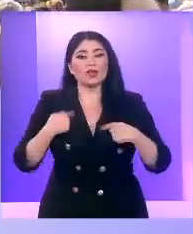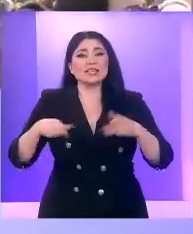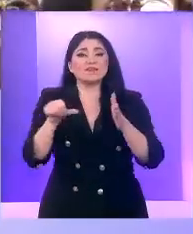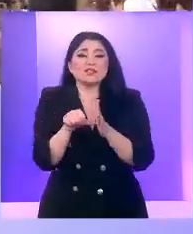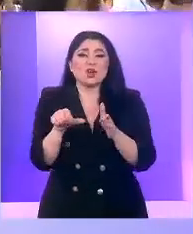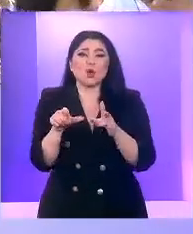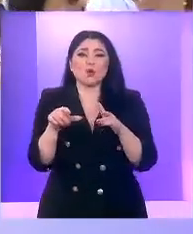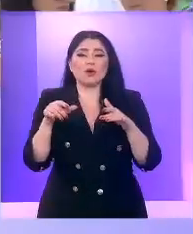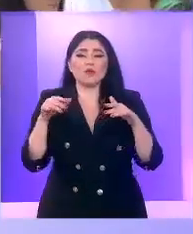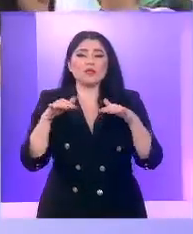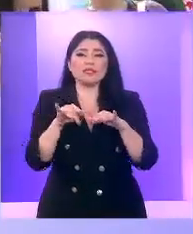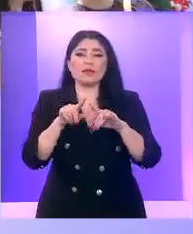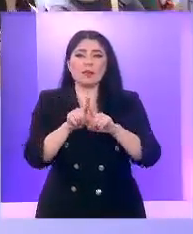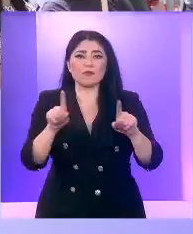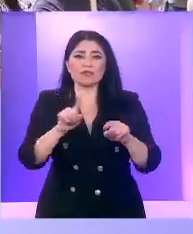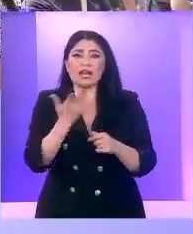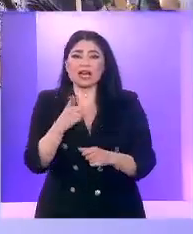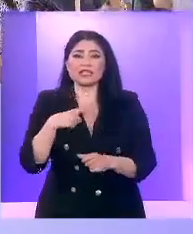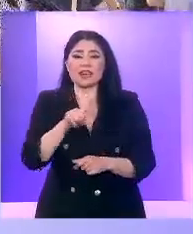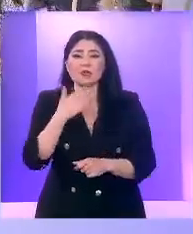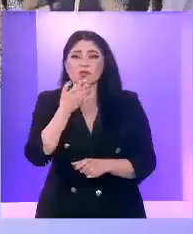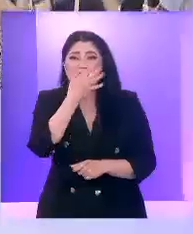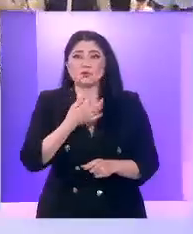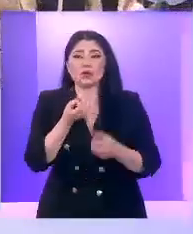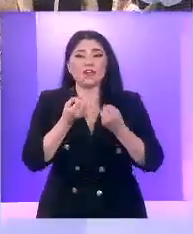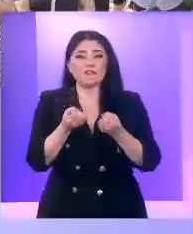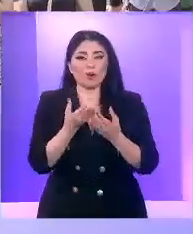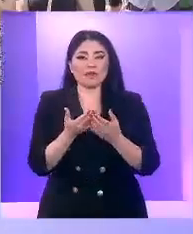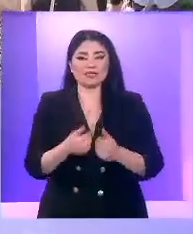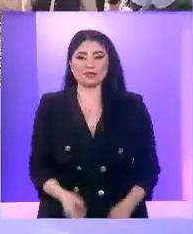este în mijlocul dascărilor nemulțumiți și se alătură cu detalii. Dana, vă urmărim.